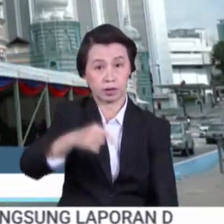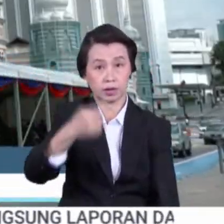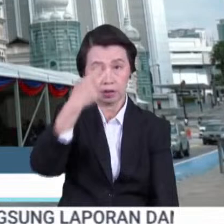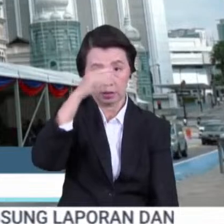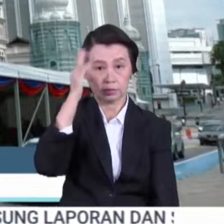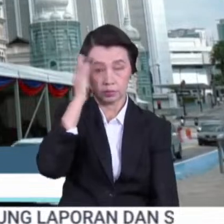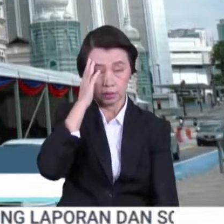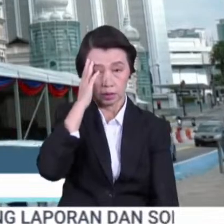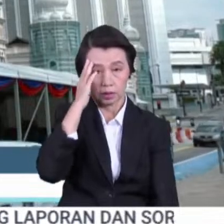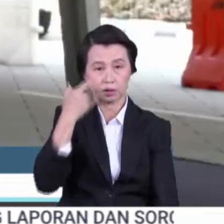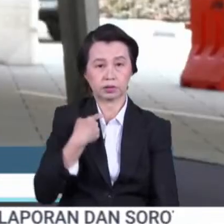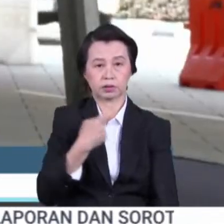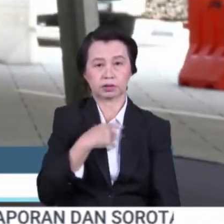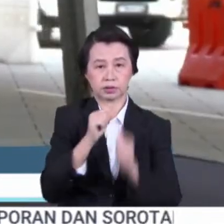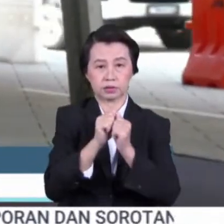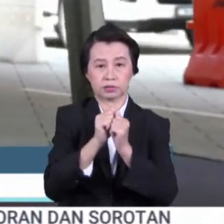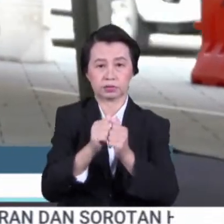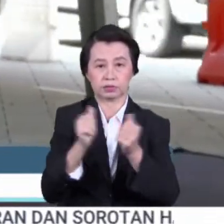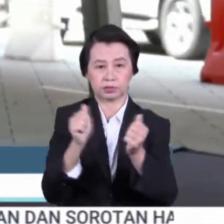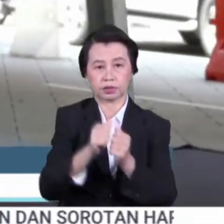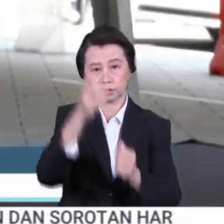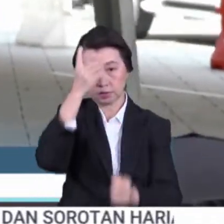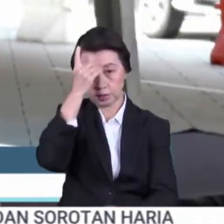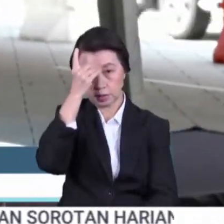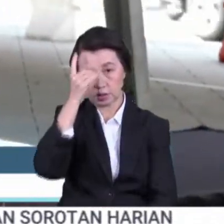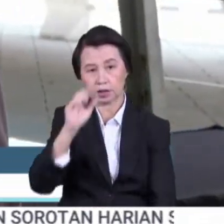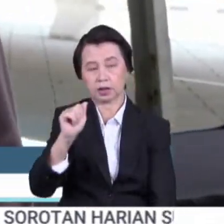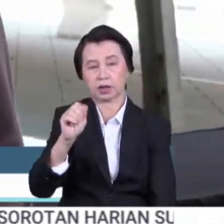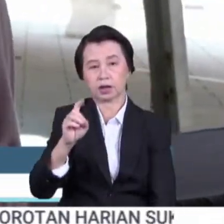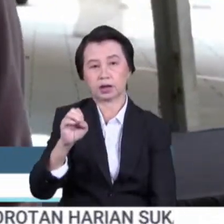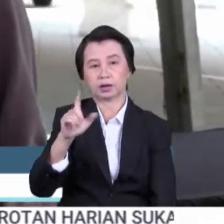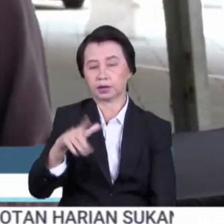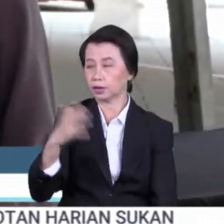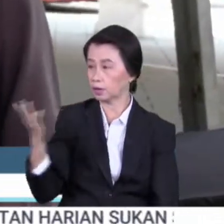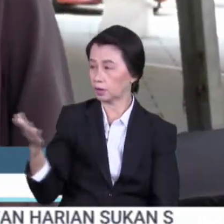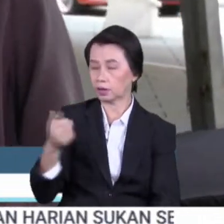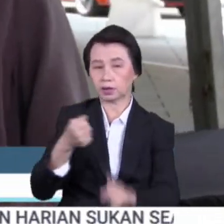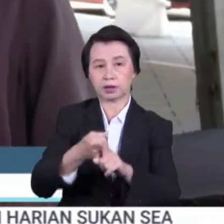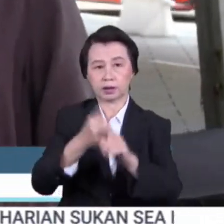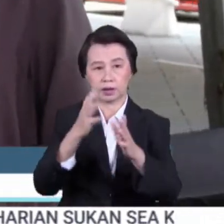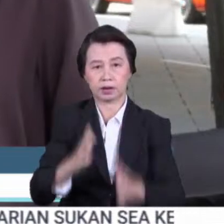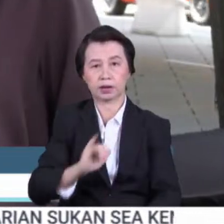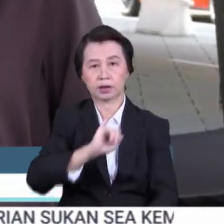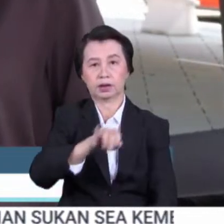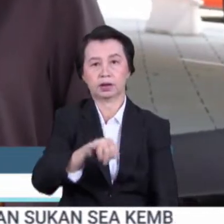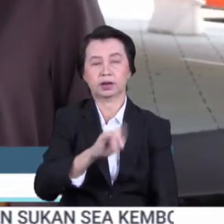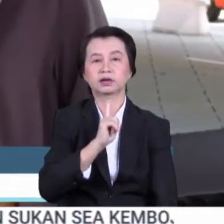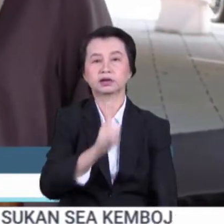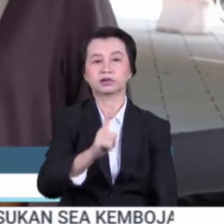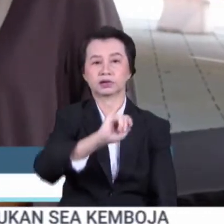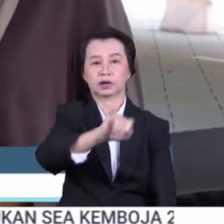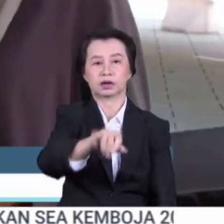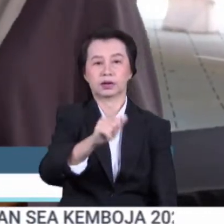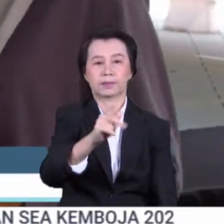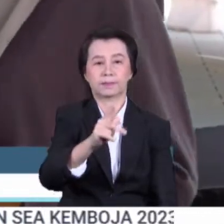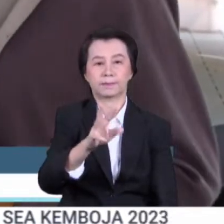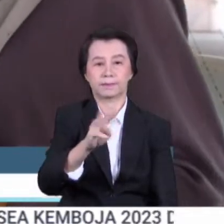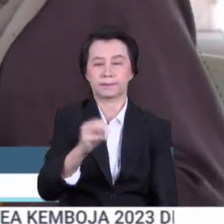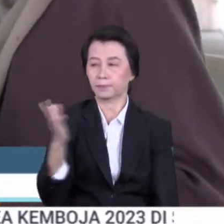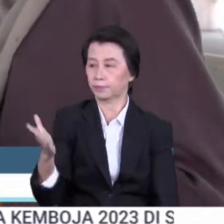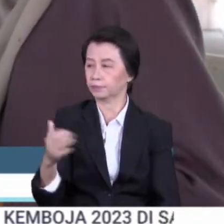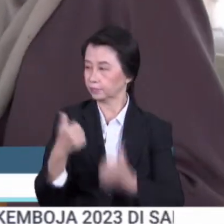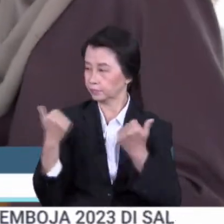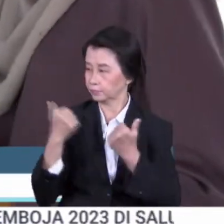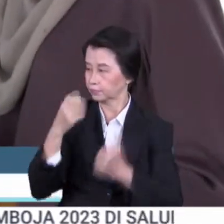mengetahui dengan lebih lanjut, kita bersama dengan Datuk Muhammad Haji Ismail, Pengarah Jabatan Agama Islam Wilayah Persekutuan. Selamat Hari